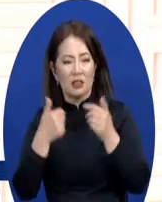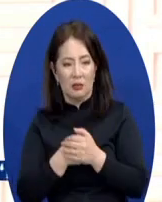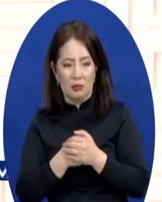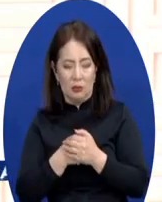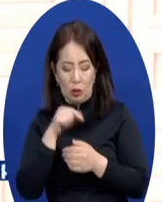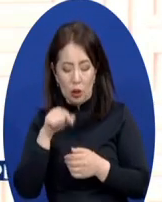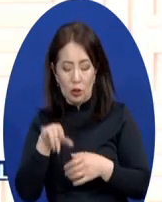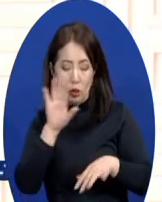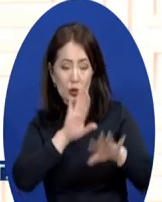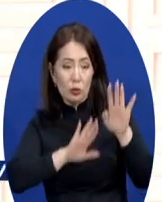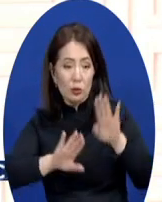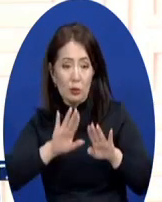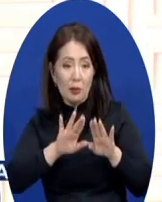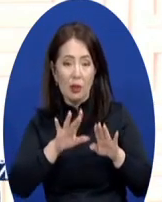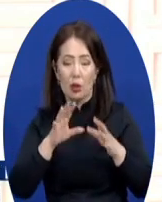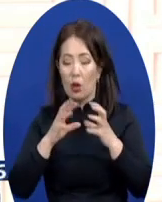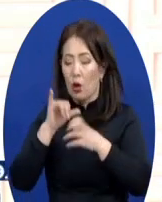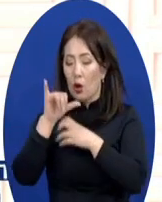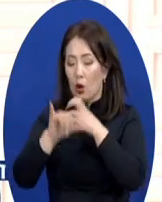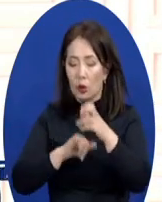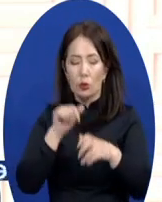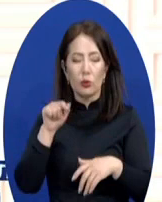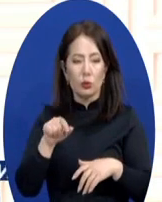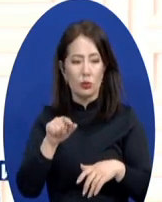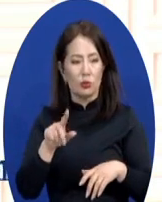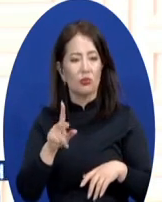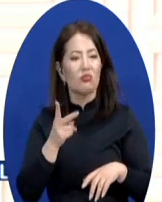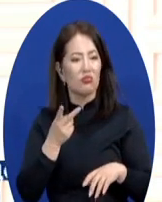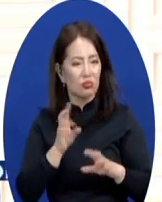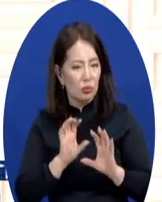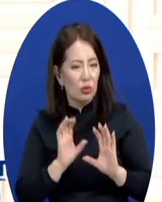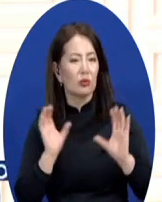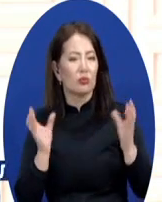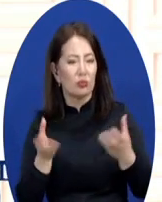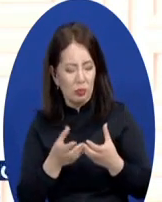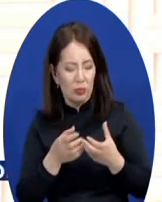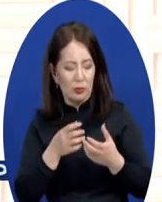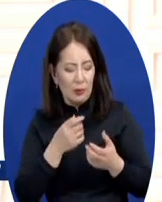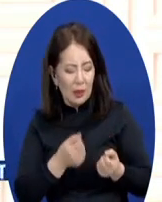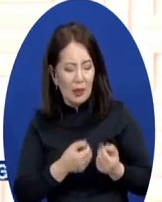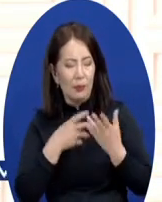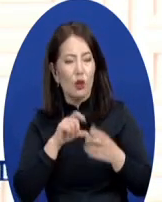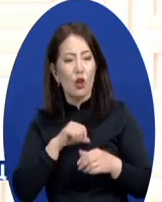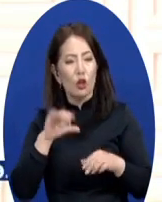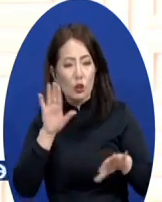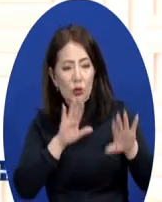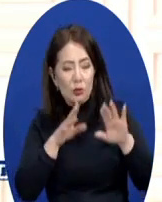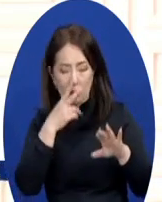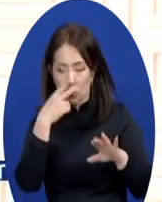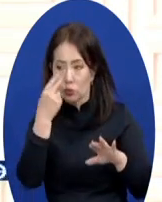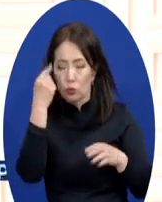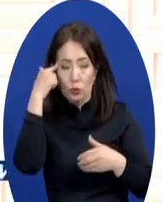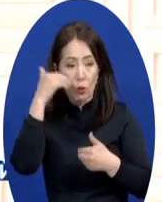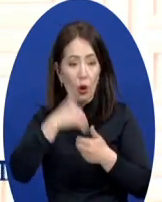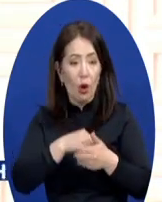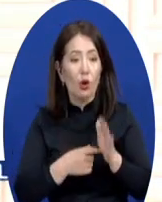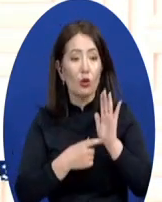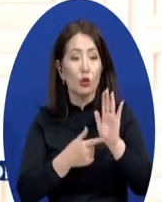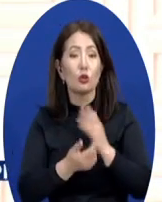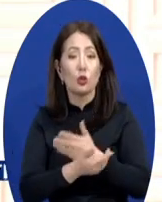байгаа Монголын өнөөгийн нөхцөл байдлыг олон улсын давтсанд бүс нутгийн бид нар гаргаж ирж өөрсдийнхөө нөхцөл байдлыг үнэн зүгээр